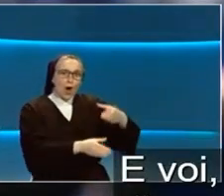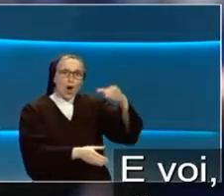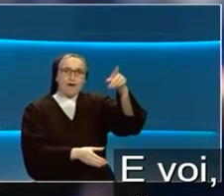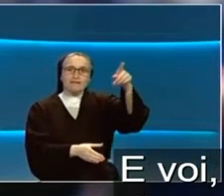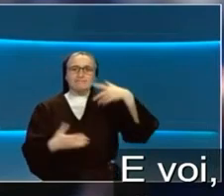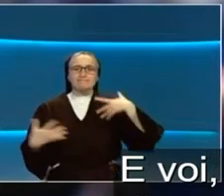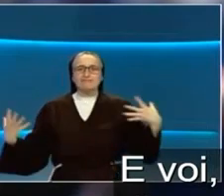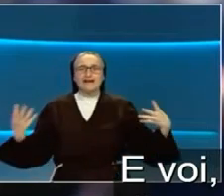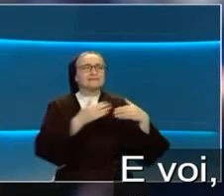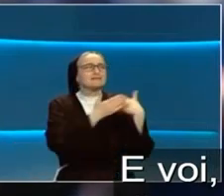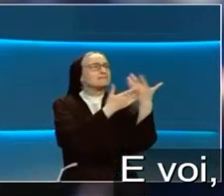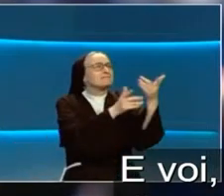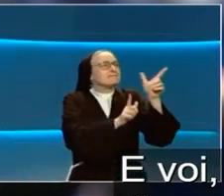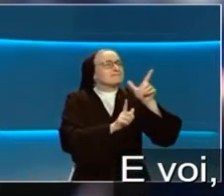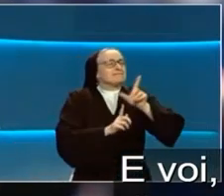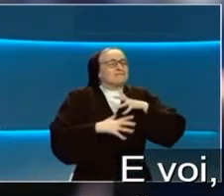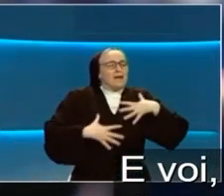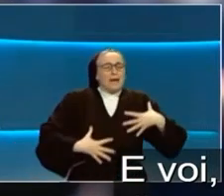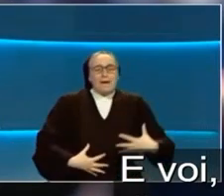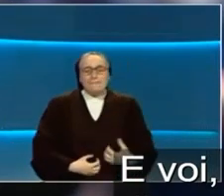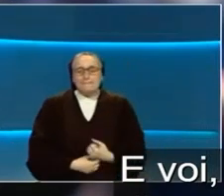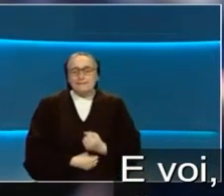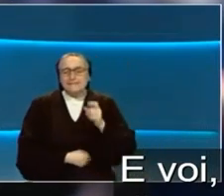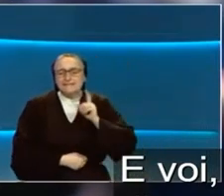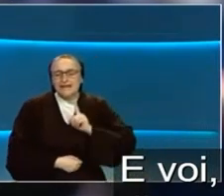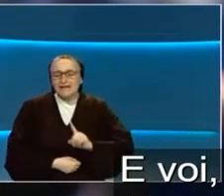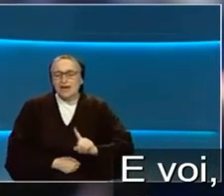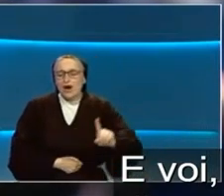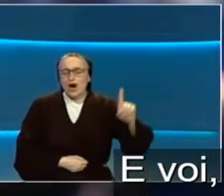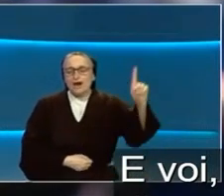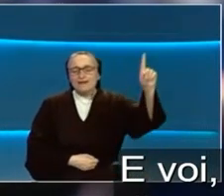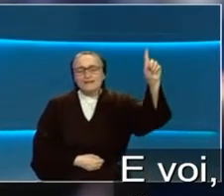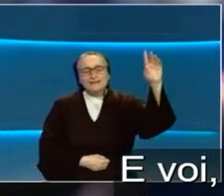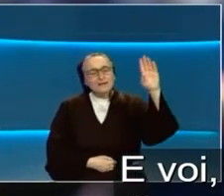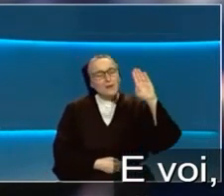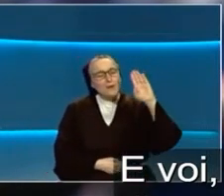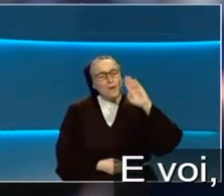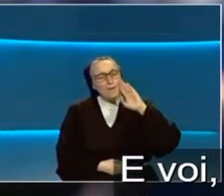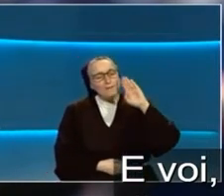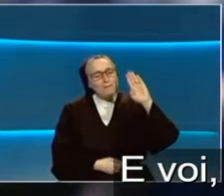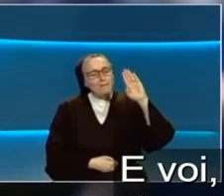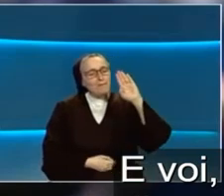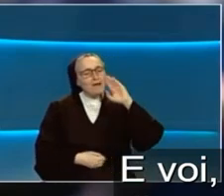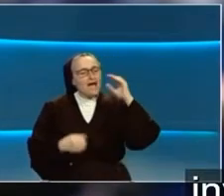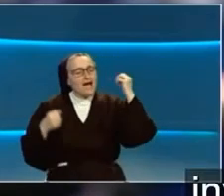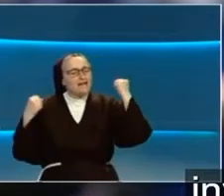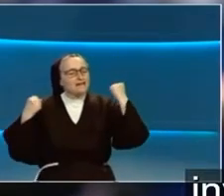claritatem, unam ecum quesum, Dei